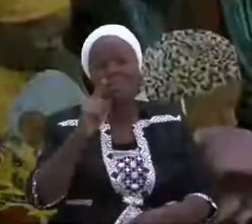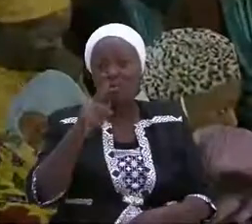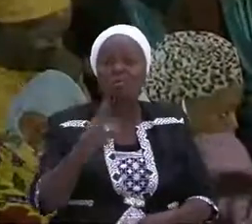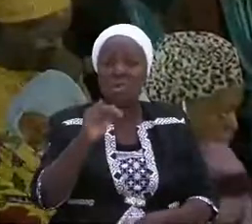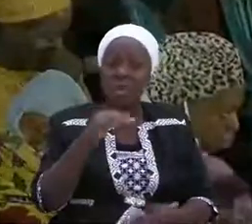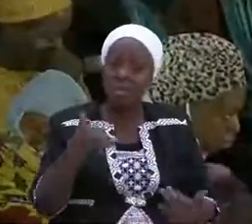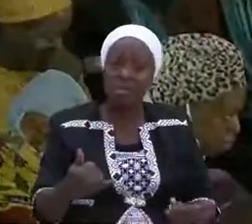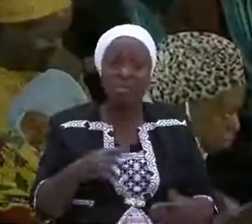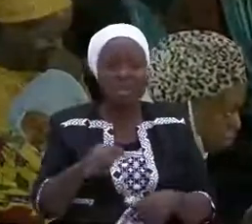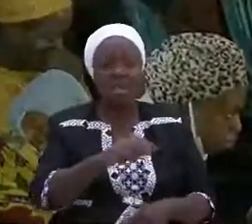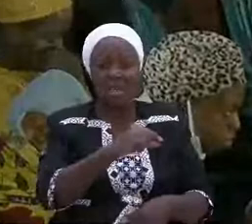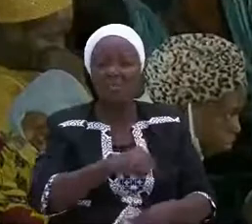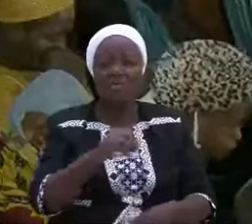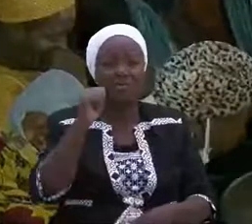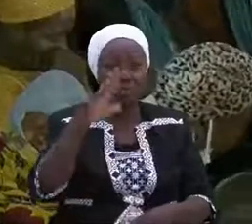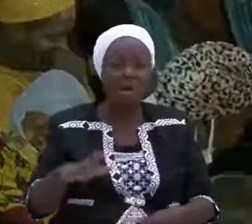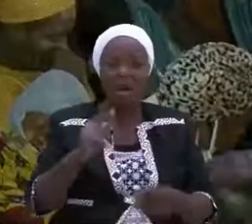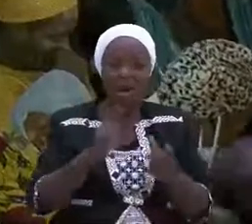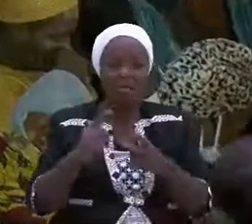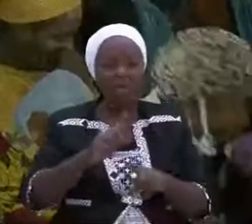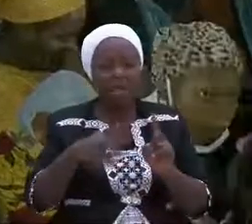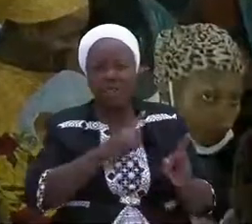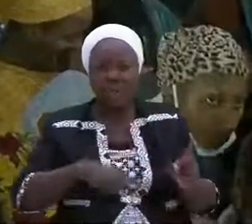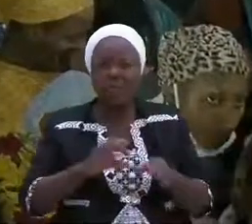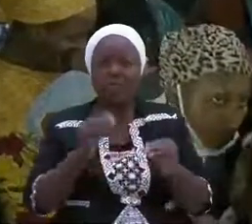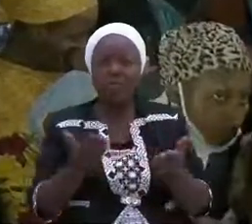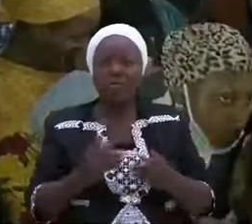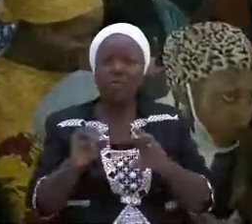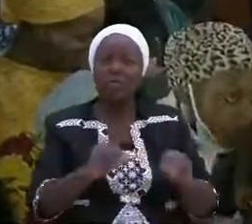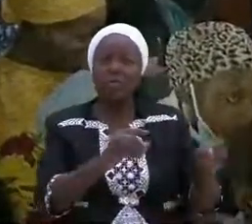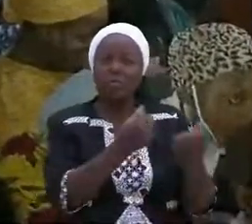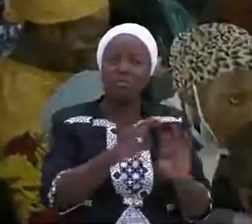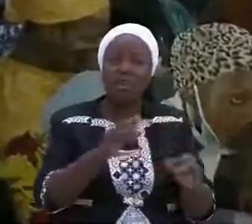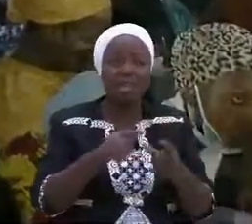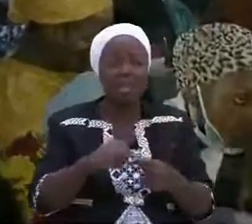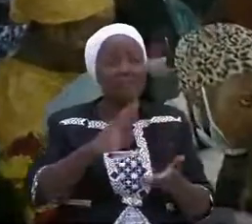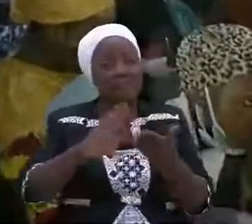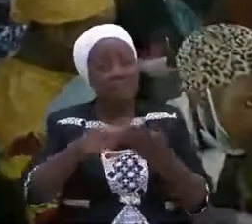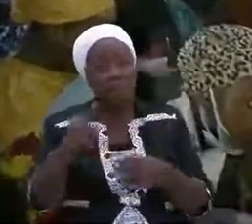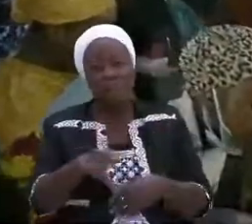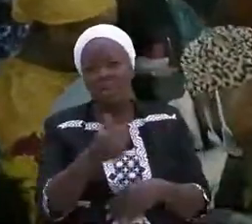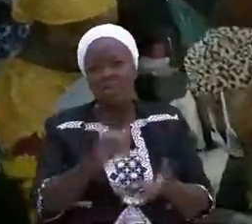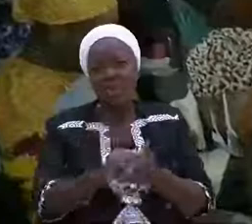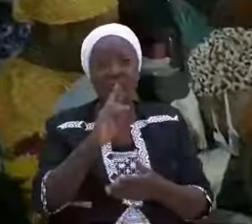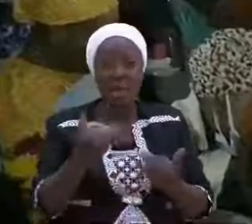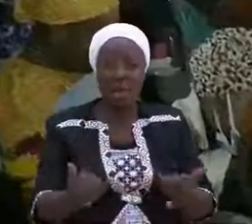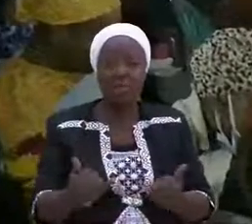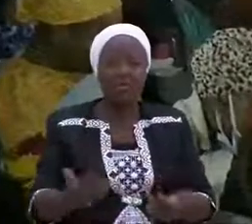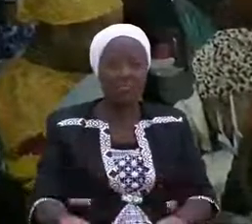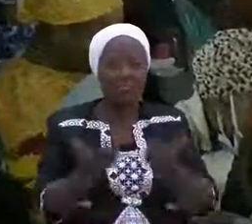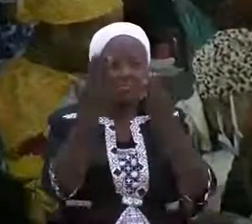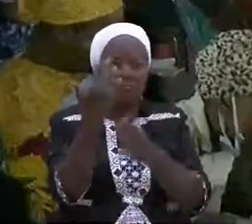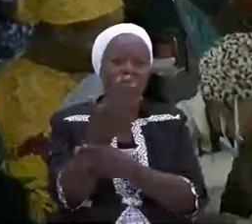Toi la femme coupable. Mais Dieu veut t'affranchir et te pardonne partout où tu es. Lève cette